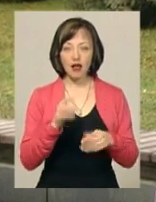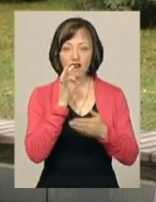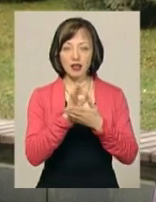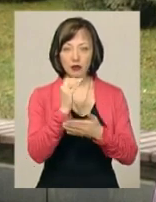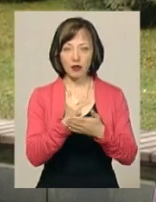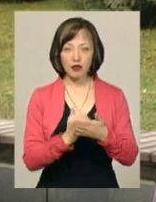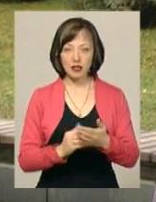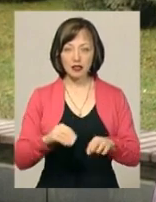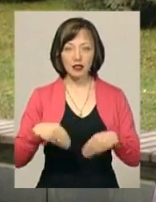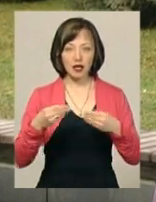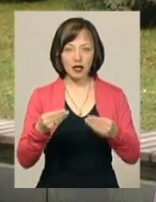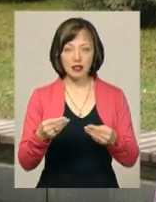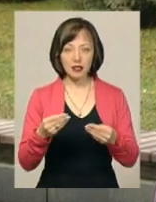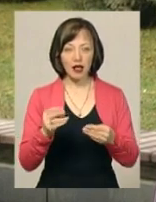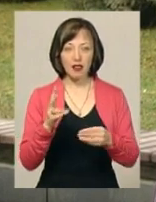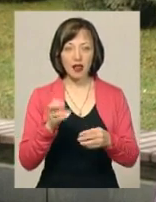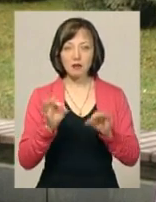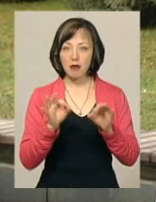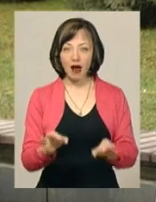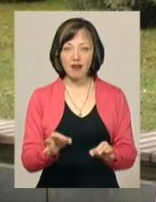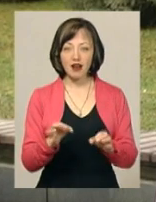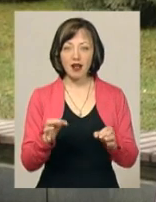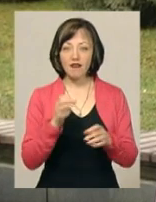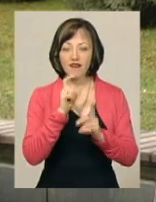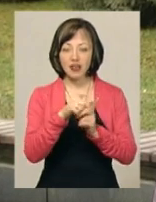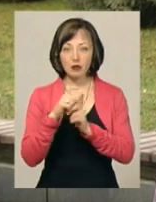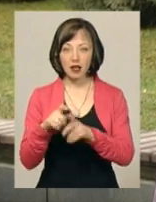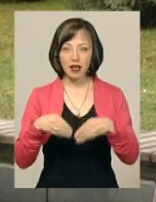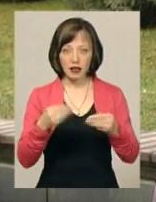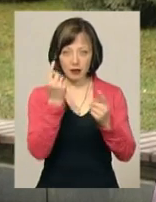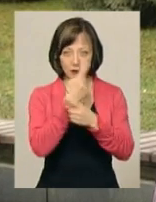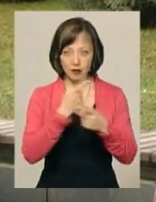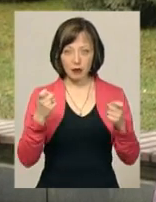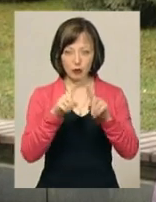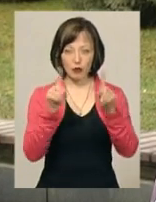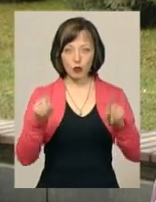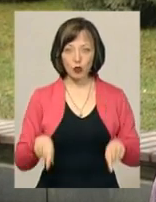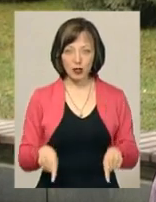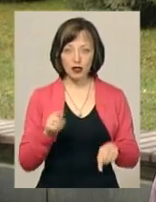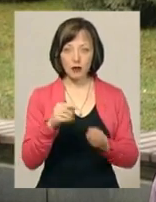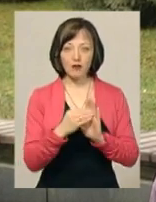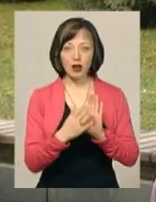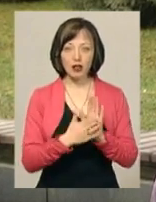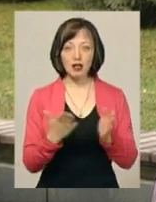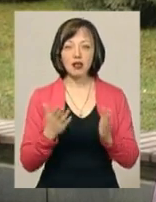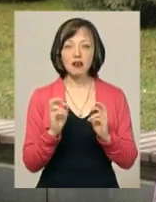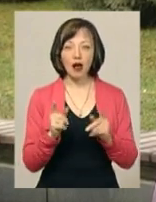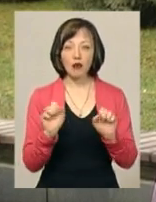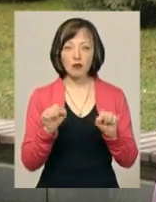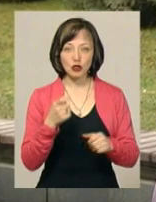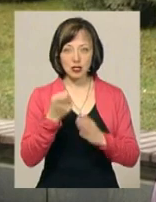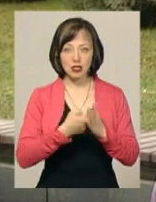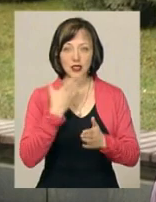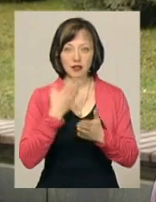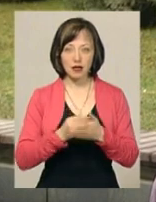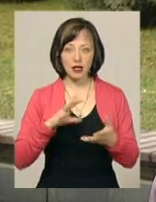надалі їй видається не бланк з правильними відповідями, а дається інформаційний бюлетень, в якому вказано, яким чином вона може дізнатися